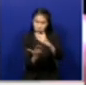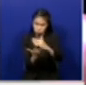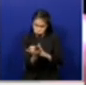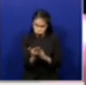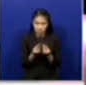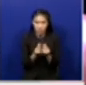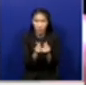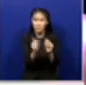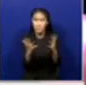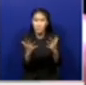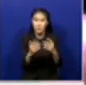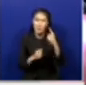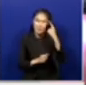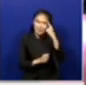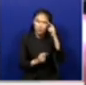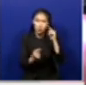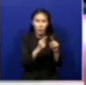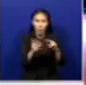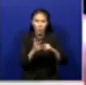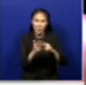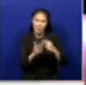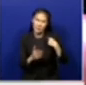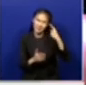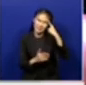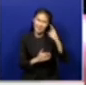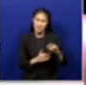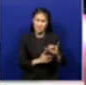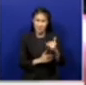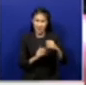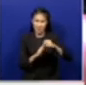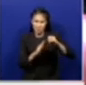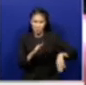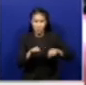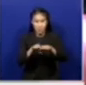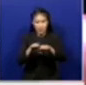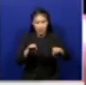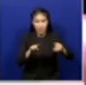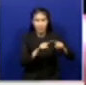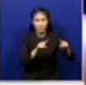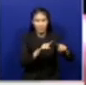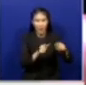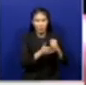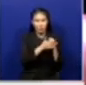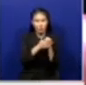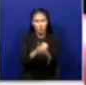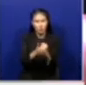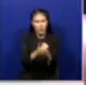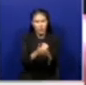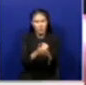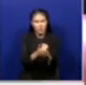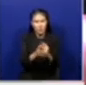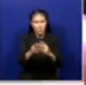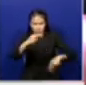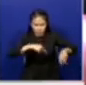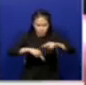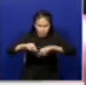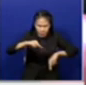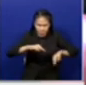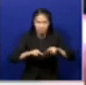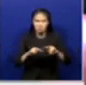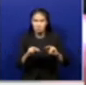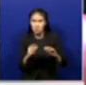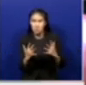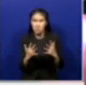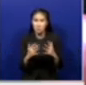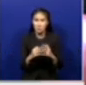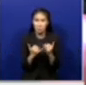เป็นเรื่องการตกหล่นของมาตรการในการเยียวยาผมต้องบอกอย่างนี้เลยครับว่